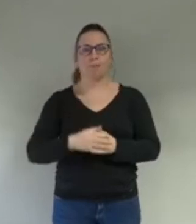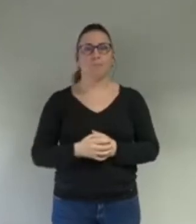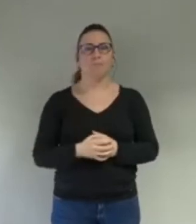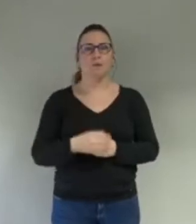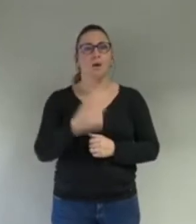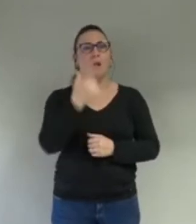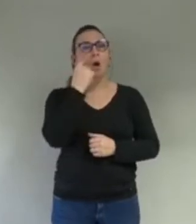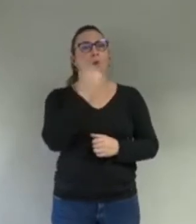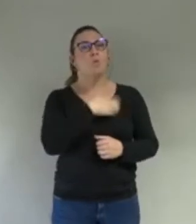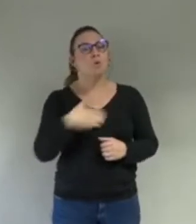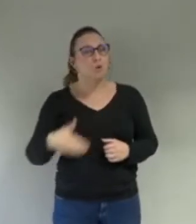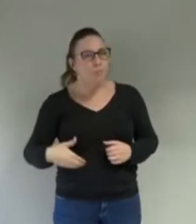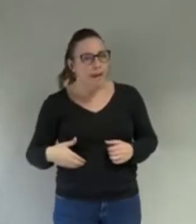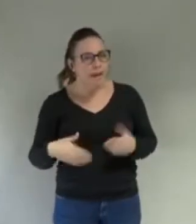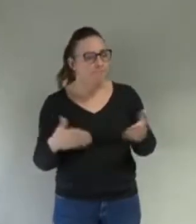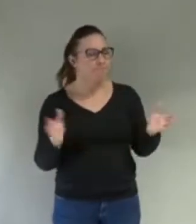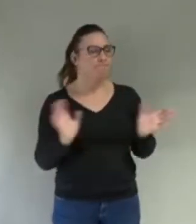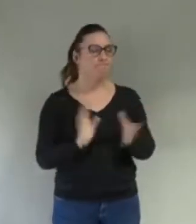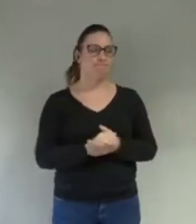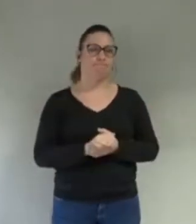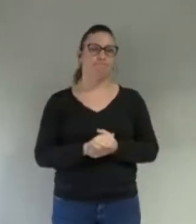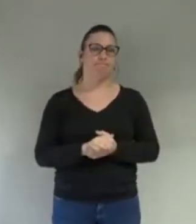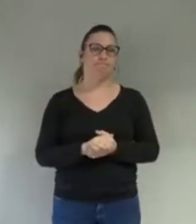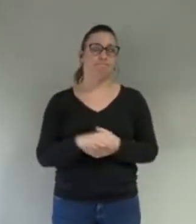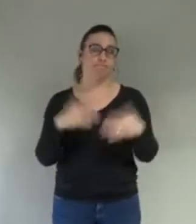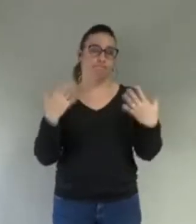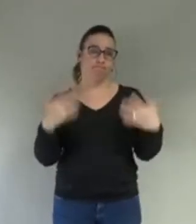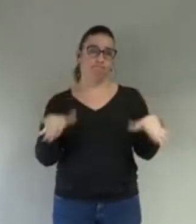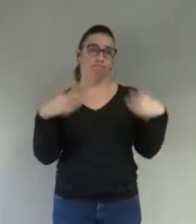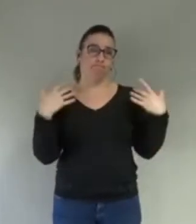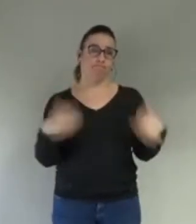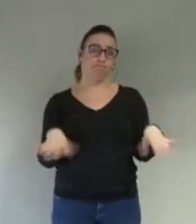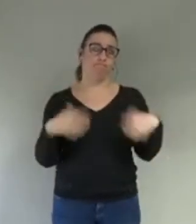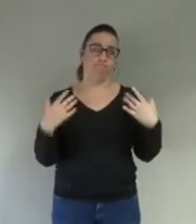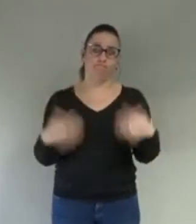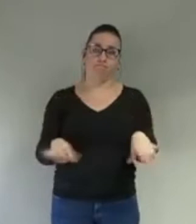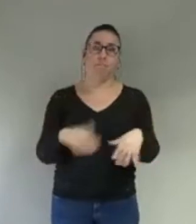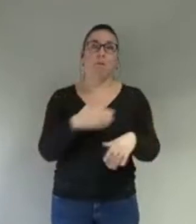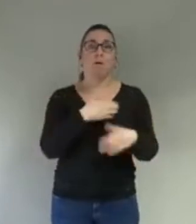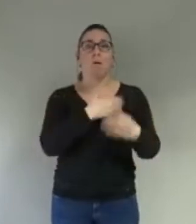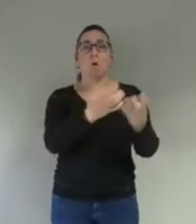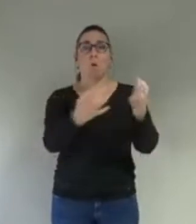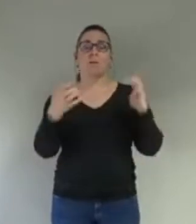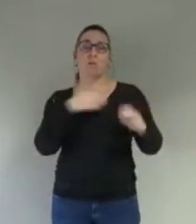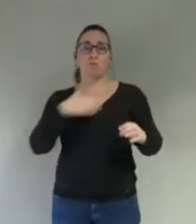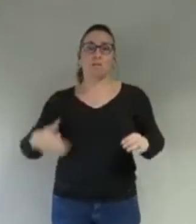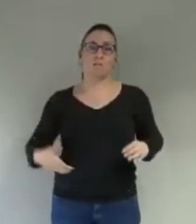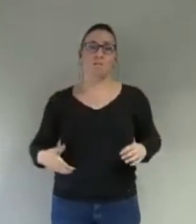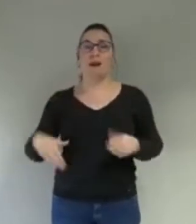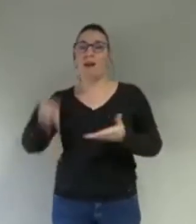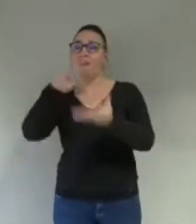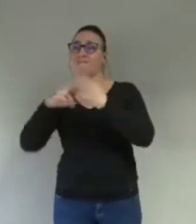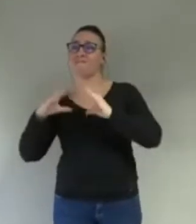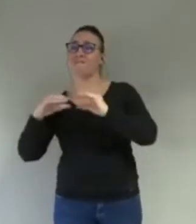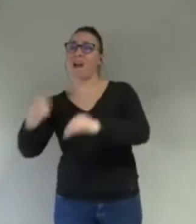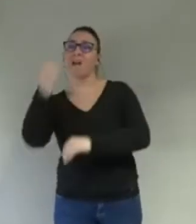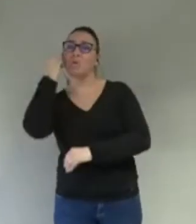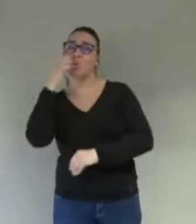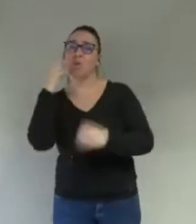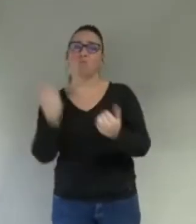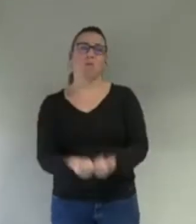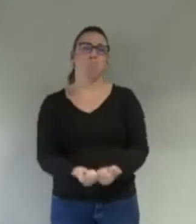Monsieur le maire, quel décalage entre la pauvreté de ce conseil municipal et la réalité du quotidien des